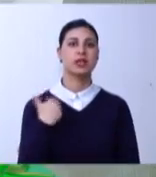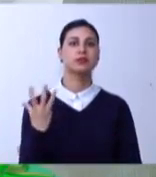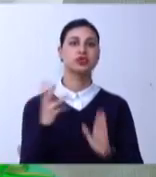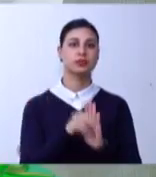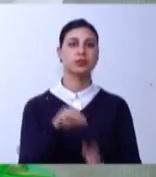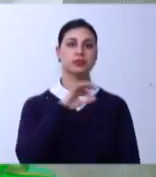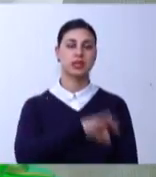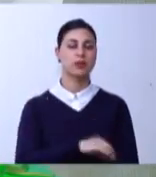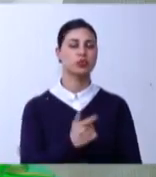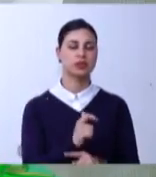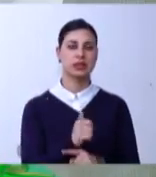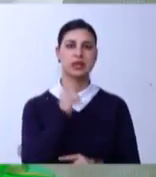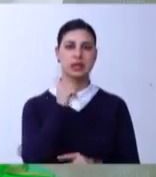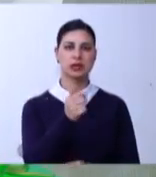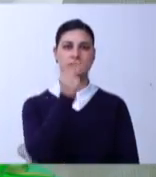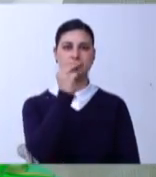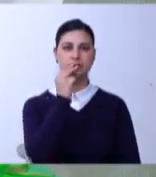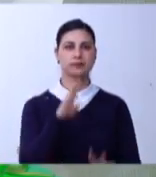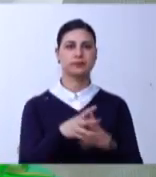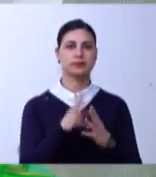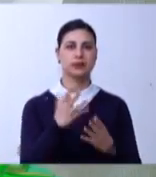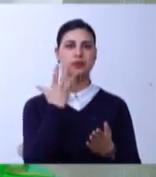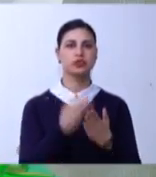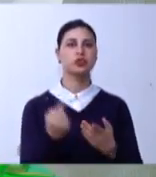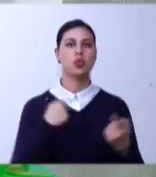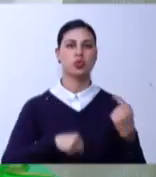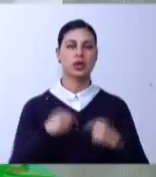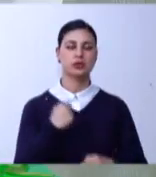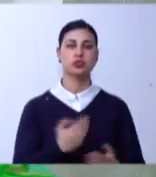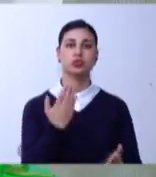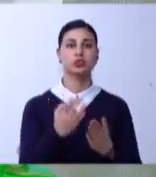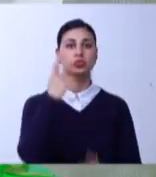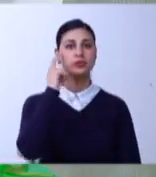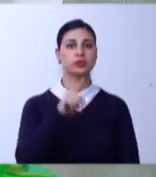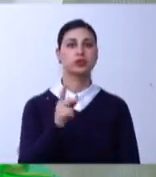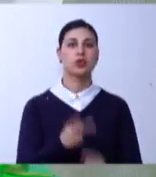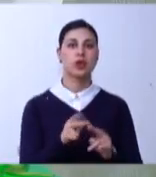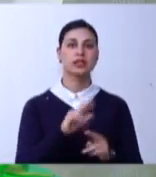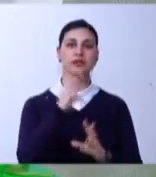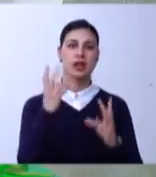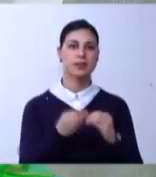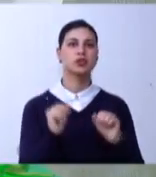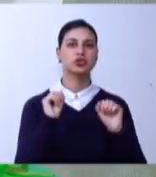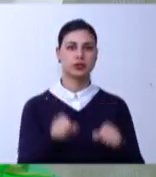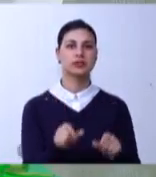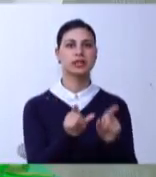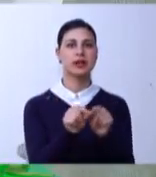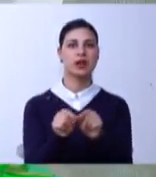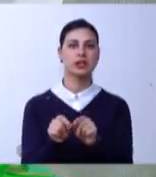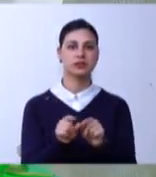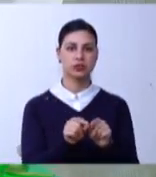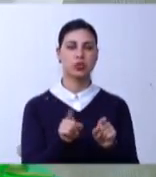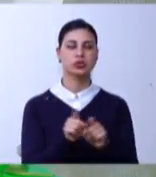შემცველობის გამო გვაძლევს ძალიან კარგ ნაკრებს ჩვენი ორგანიზმისათვის. თუ გავითვალისწინებთ, რომ ეს ყველაფერი შეგვიძლია დავაწყვილოთ